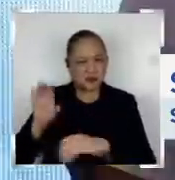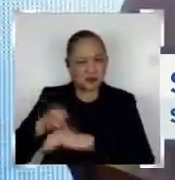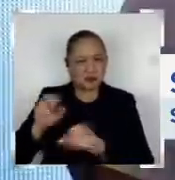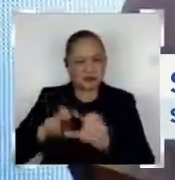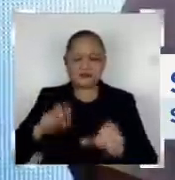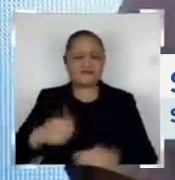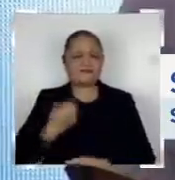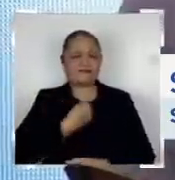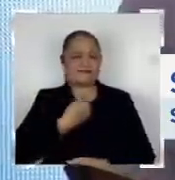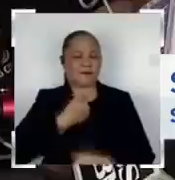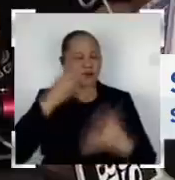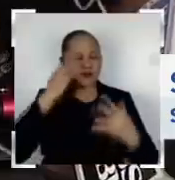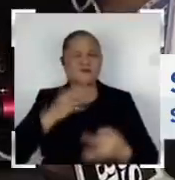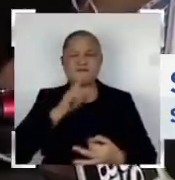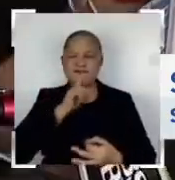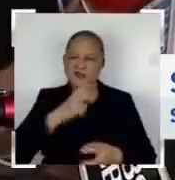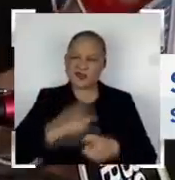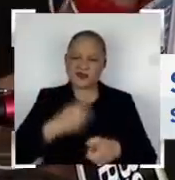po.